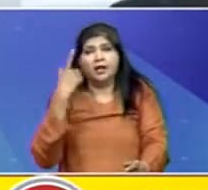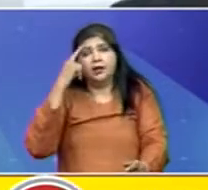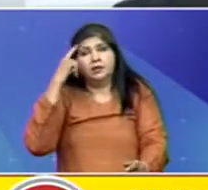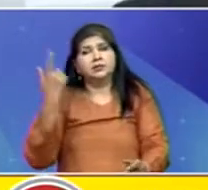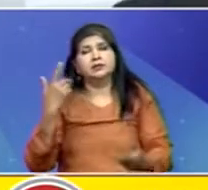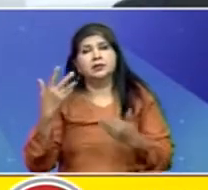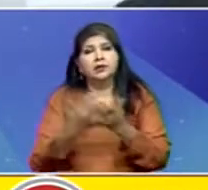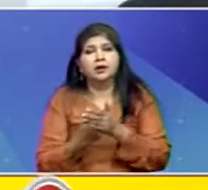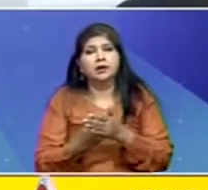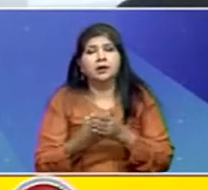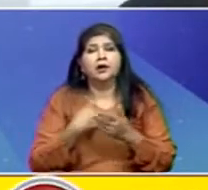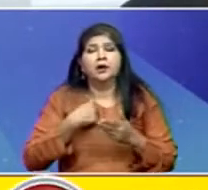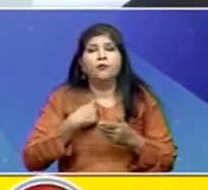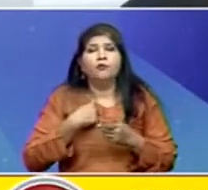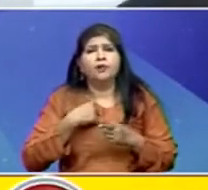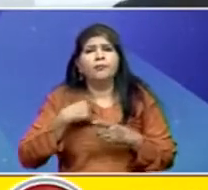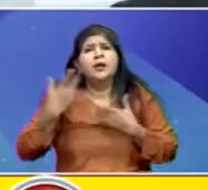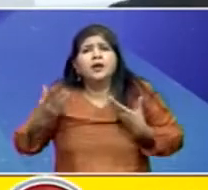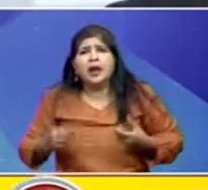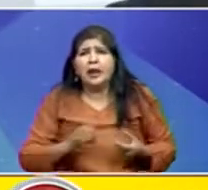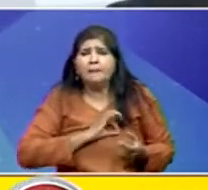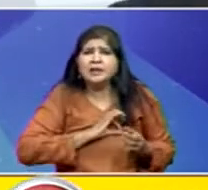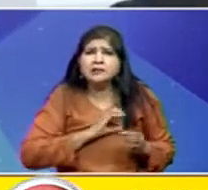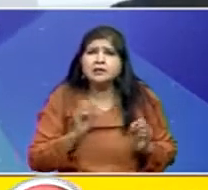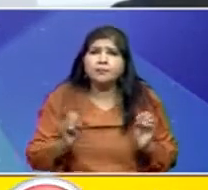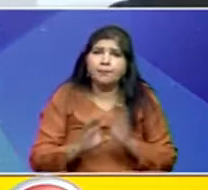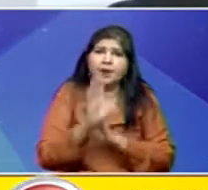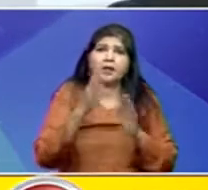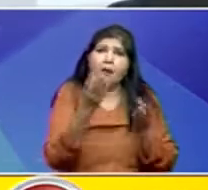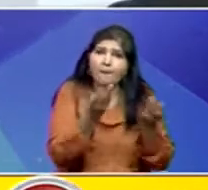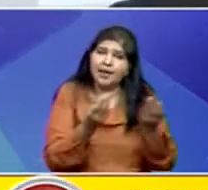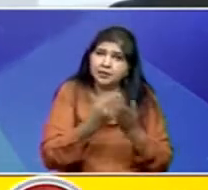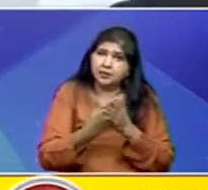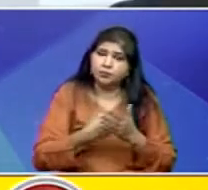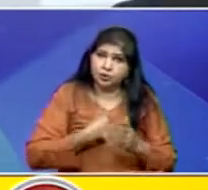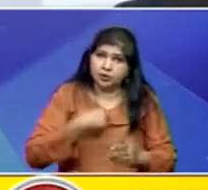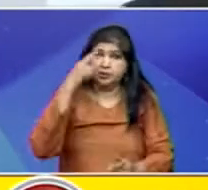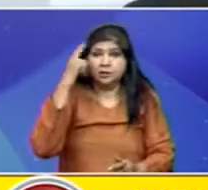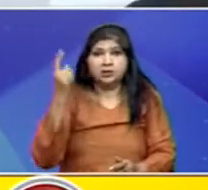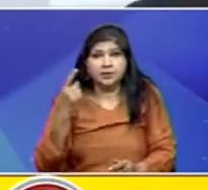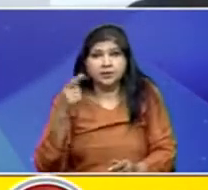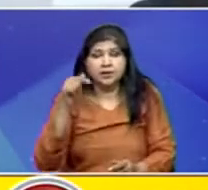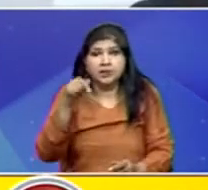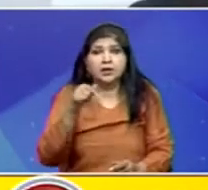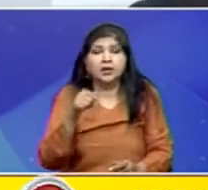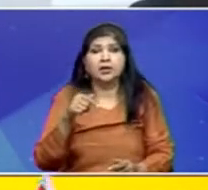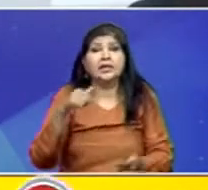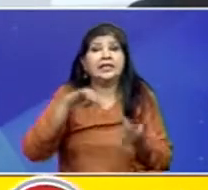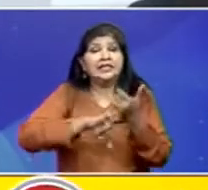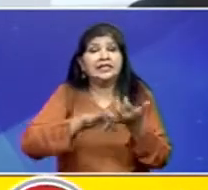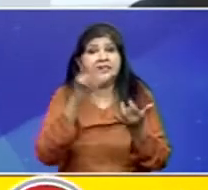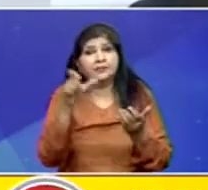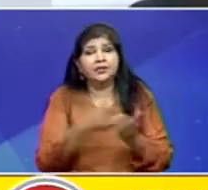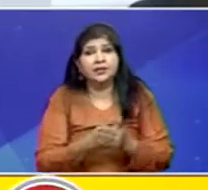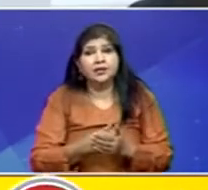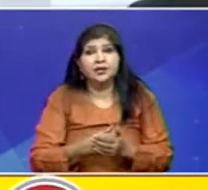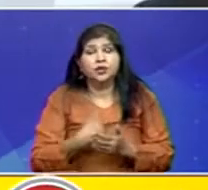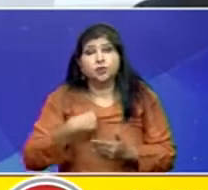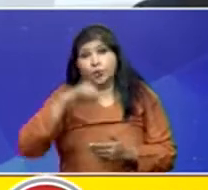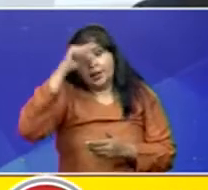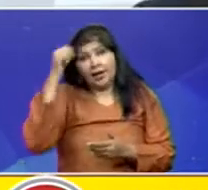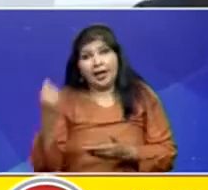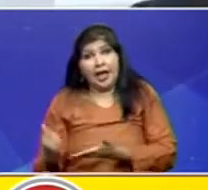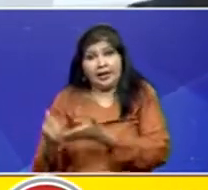मुली और फिर में भी रूची जागरित हुई मैथमाटिक्स में, मुझे समझ में आया कि ये सब्जेक जो भारत की देन है,